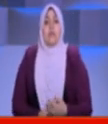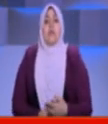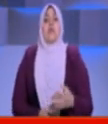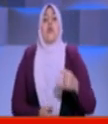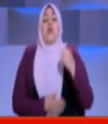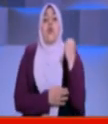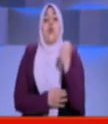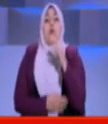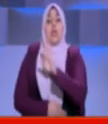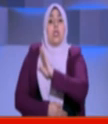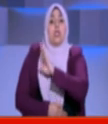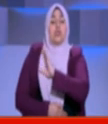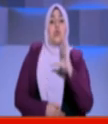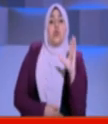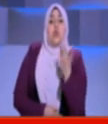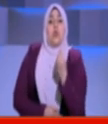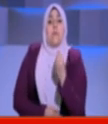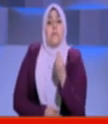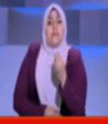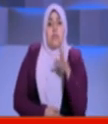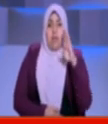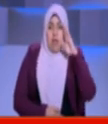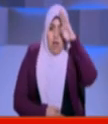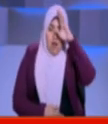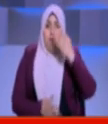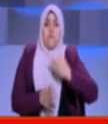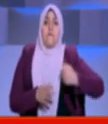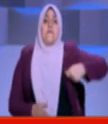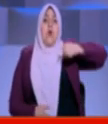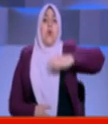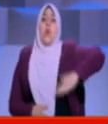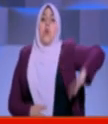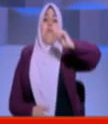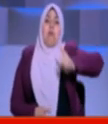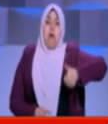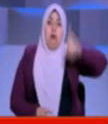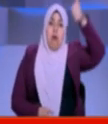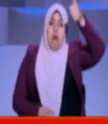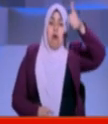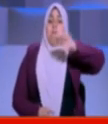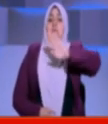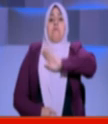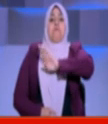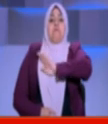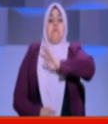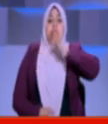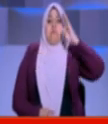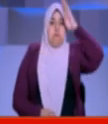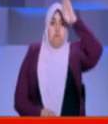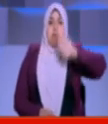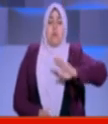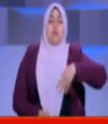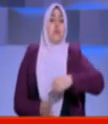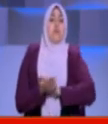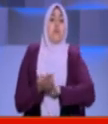الأمنية العراقية المسلحة هي فوق الجميع. كذلك السيد الزرفي قال بأنه لا يمكن أن يكون